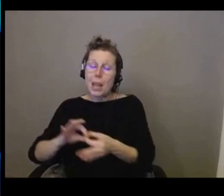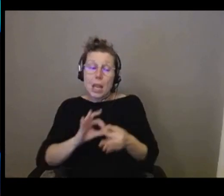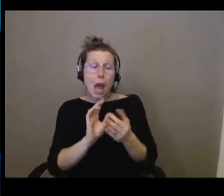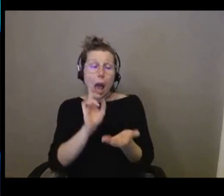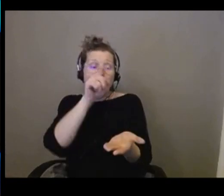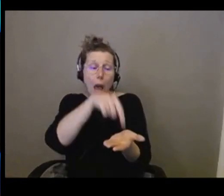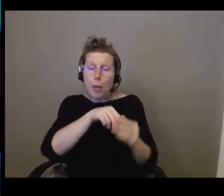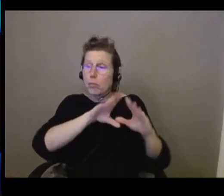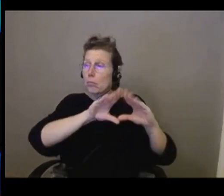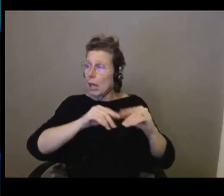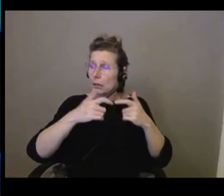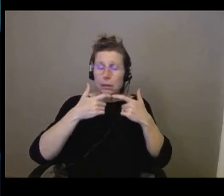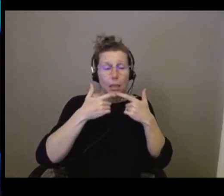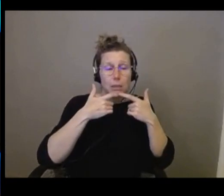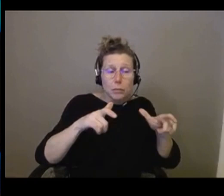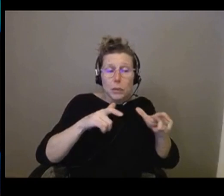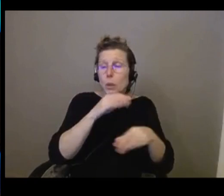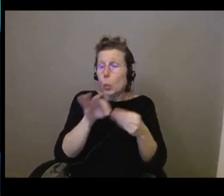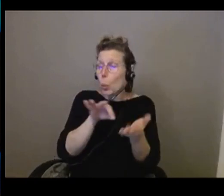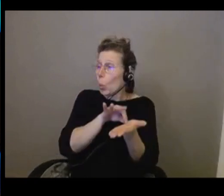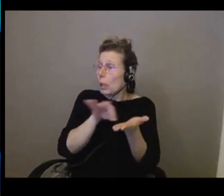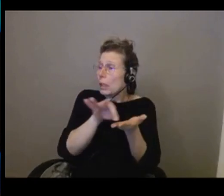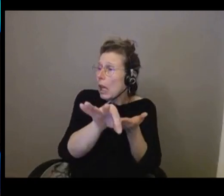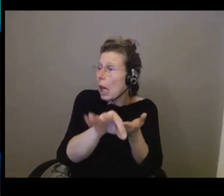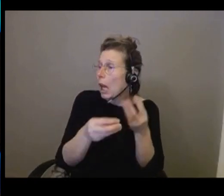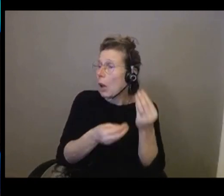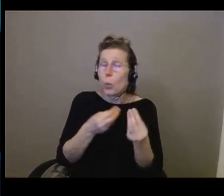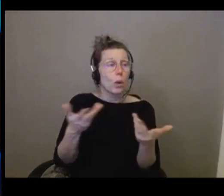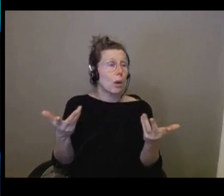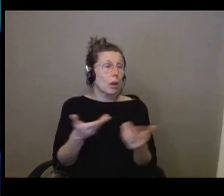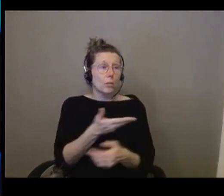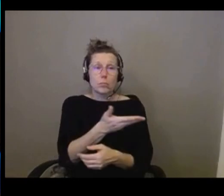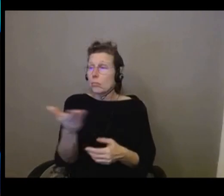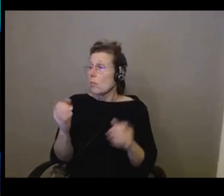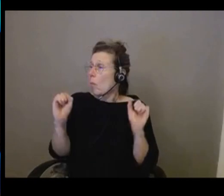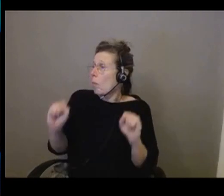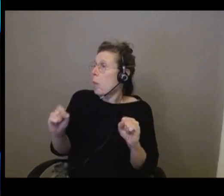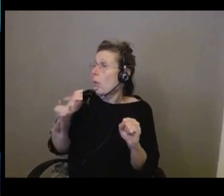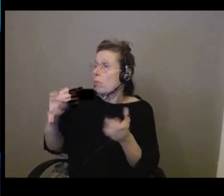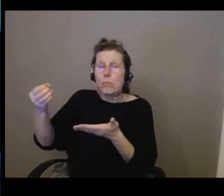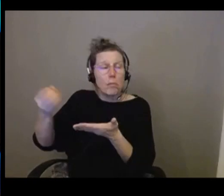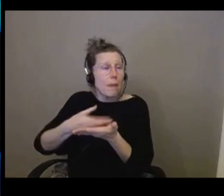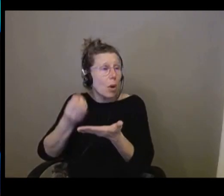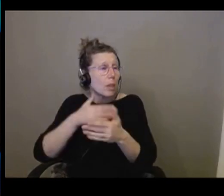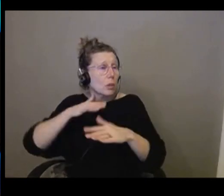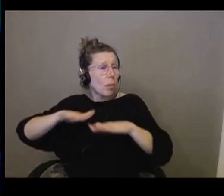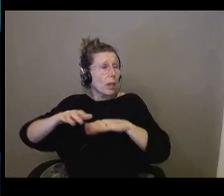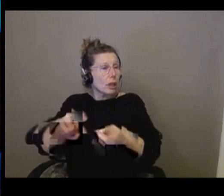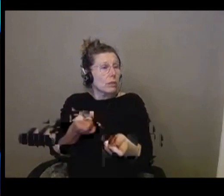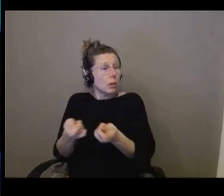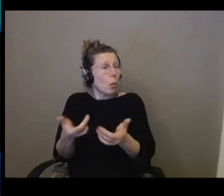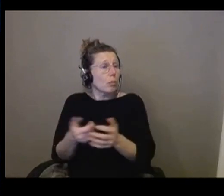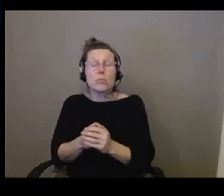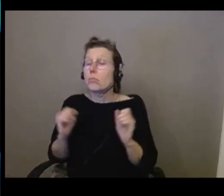itinéraires. Voilà, donc est-ce que chacun peut me donner un peu une indication sur la manière dont il traite cette question ? Peut-être on peut commencer par